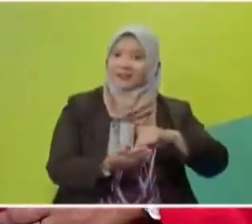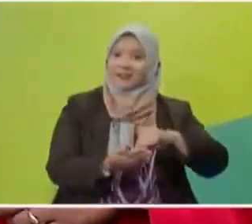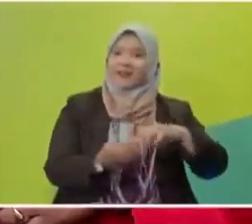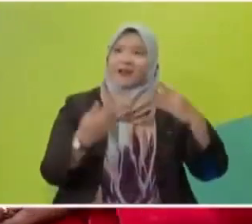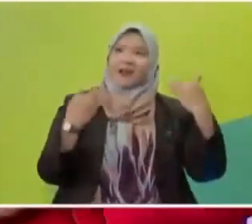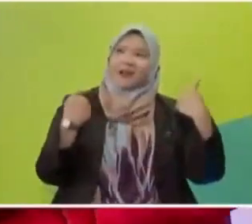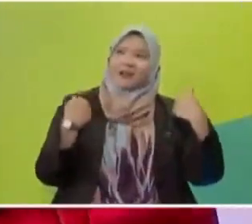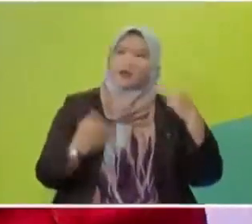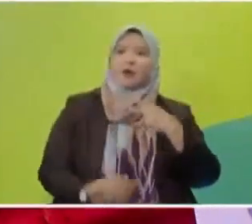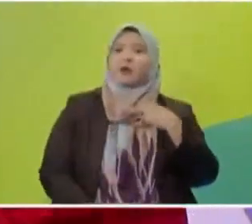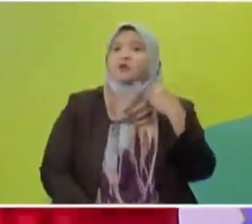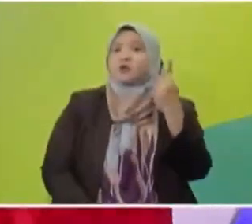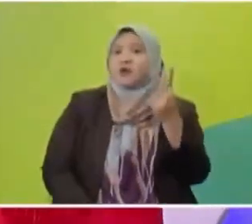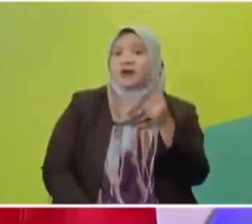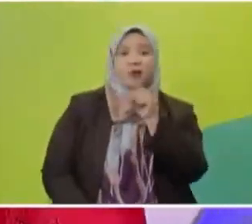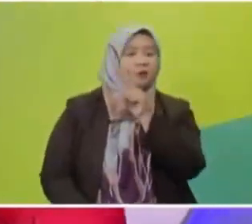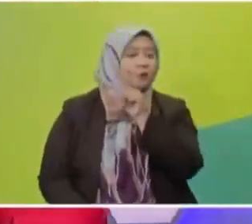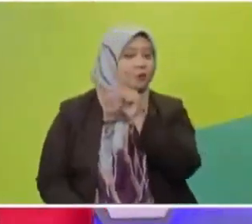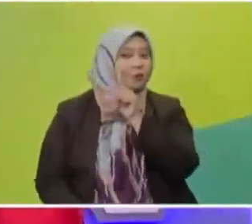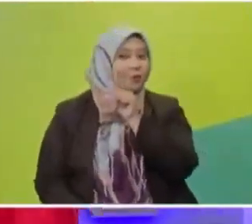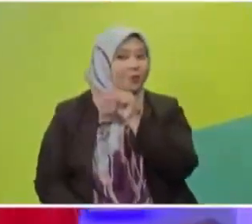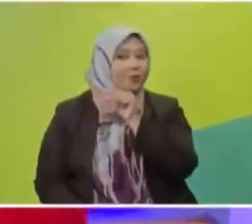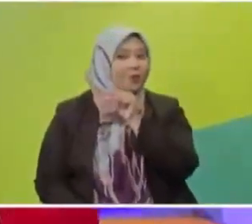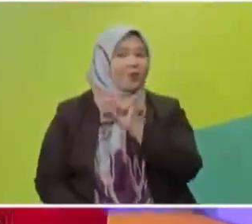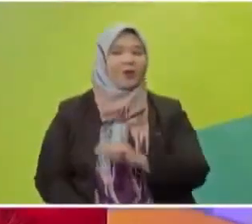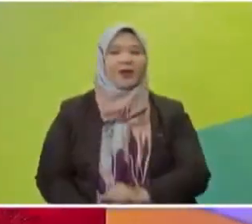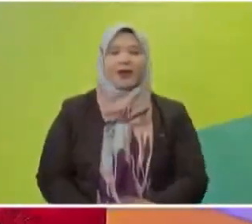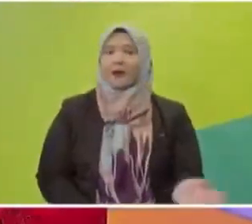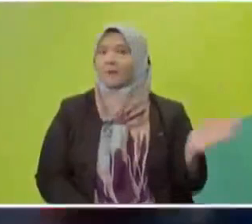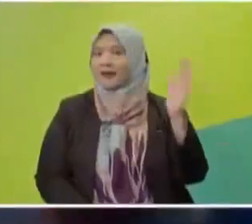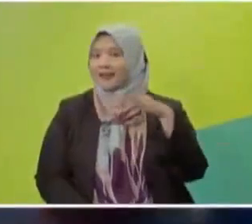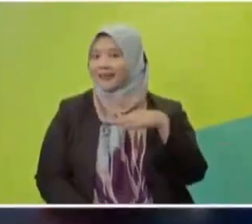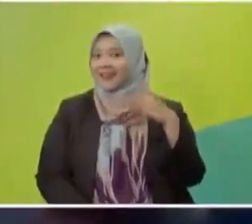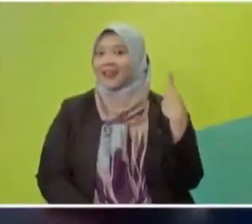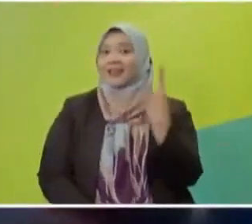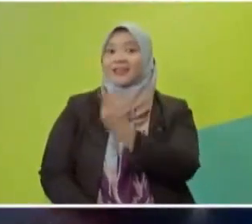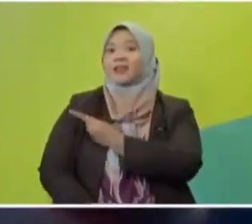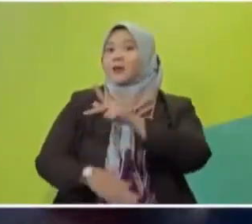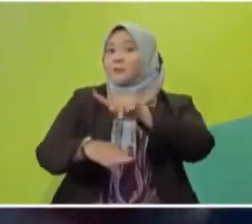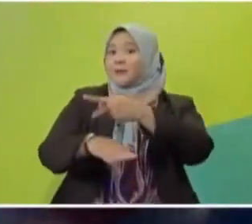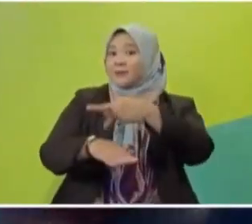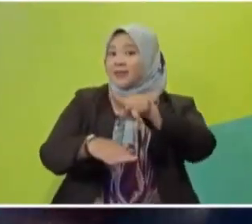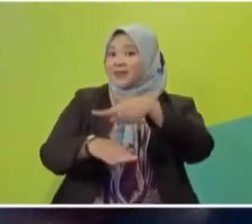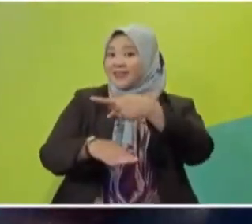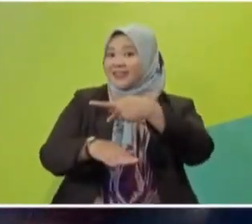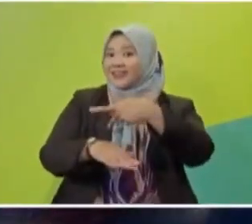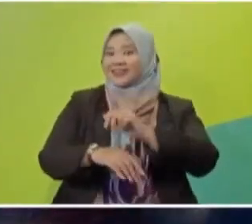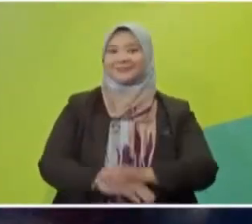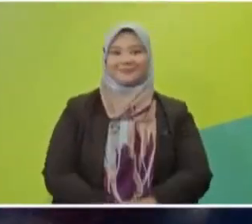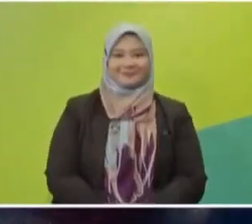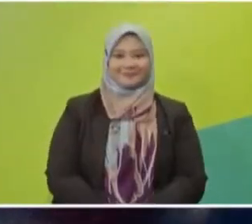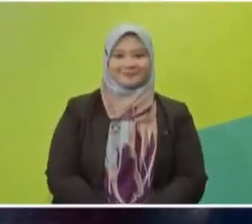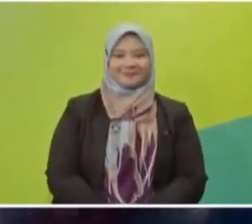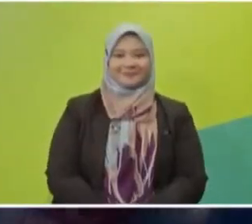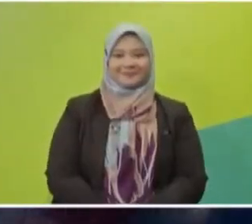Bertemankan siulan burung. Mari Fizi, kita berpantun. Ah, apa salahnya? Wahai Cikgu Yati, ayo Cikgu